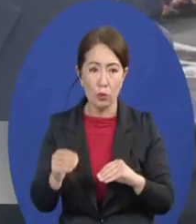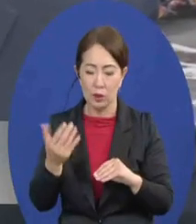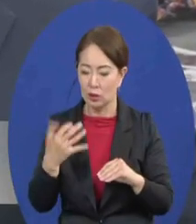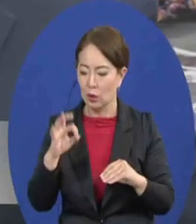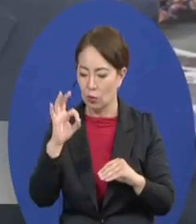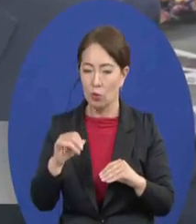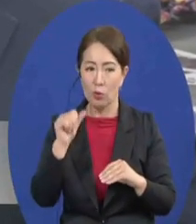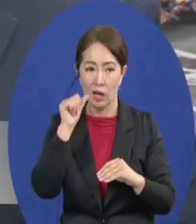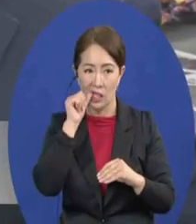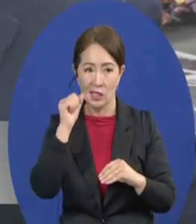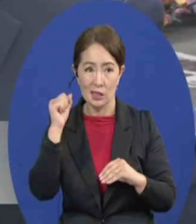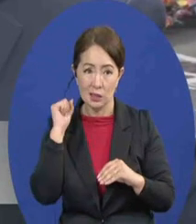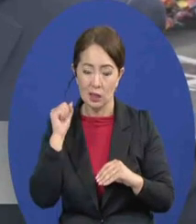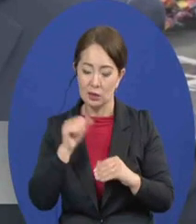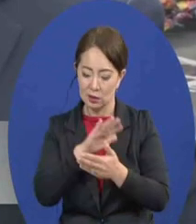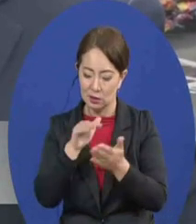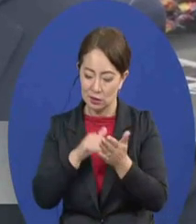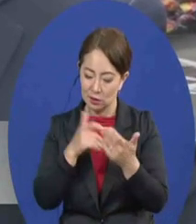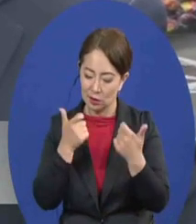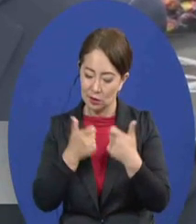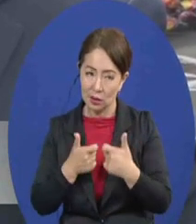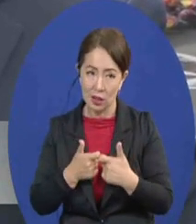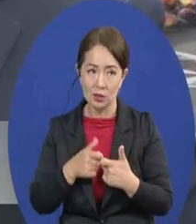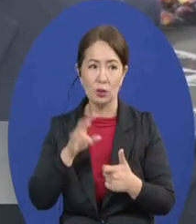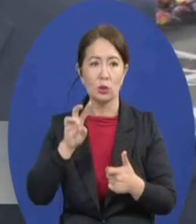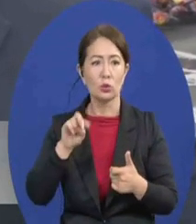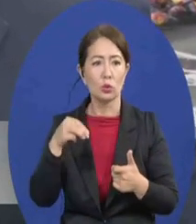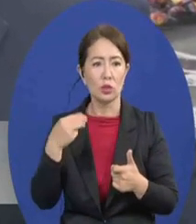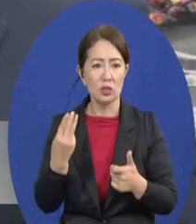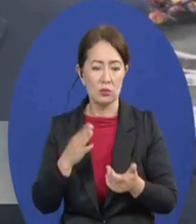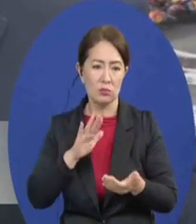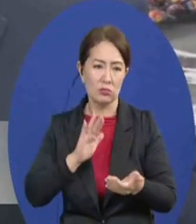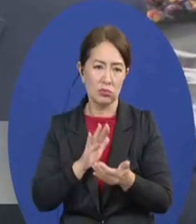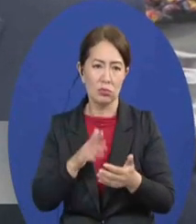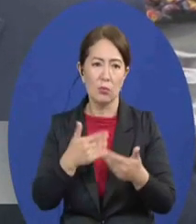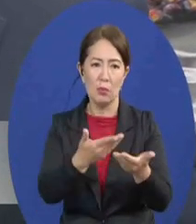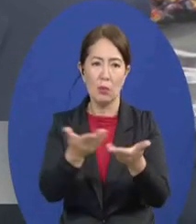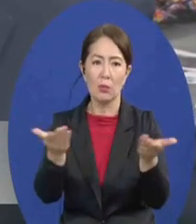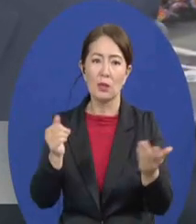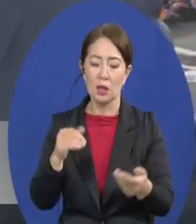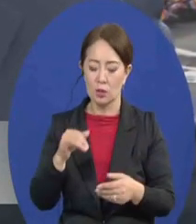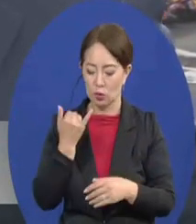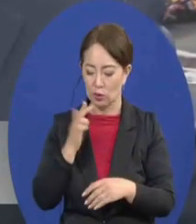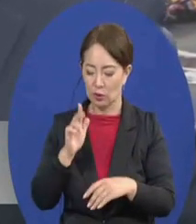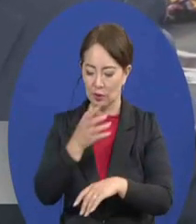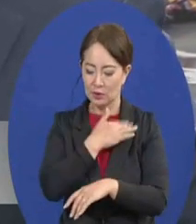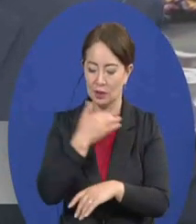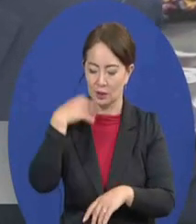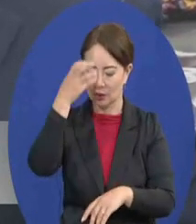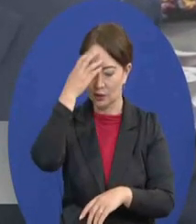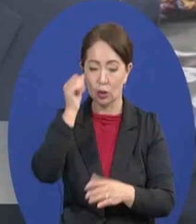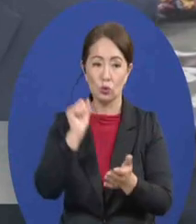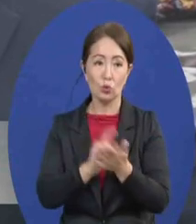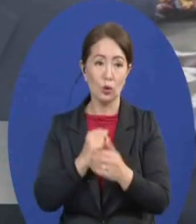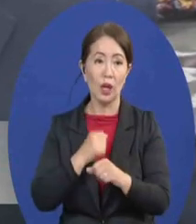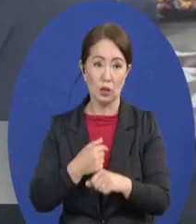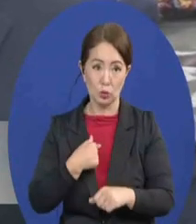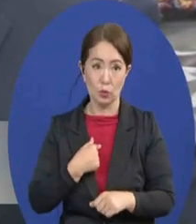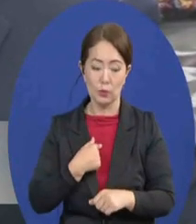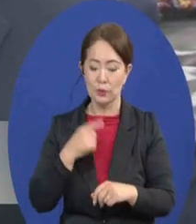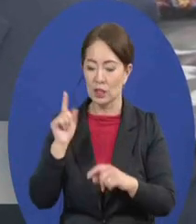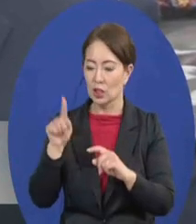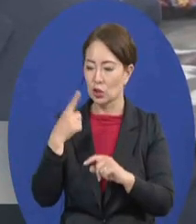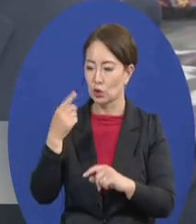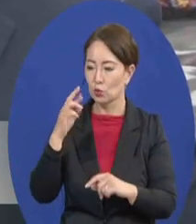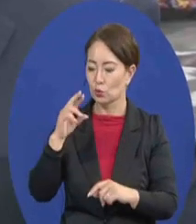барьсан стандартын шаардлагад нийцсэн төлшөөр одоо хангахуул гэдэг зорилгыг бол хотын засгийн даргаын гол одоо бас ажиллах нэг. Энийг бол